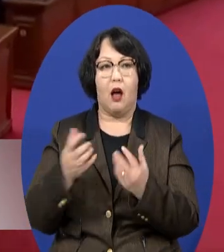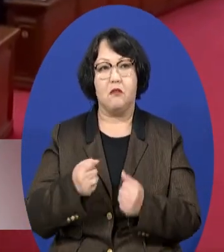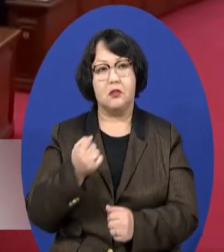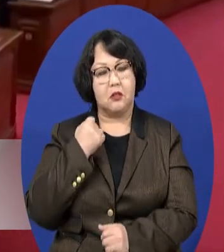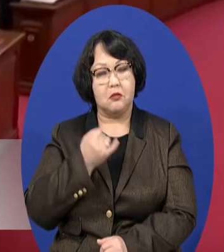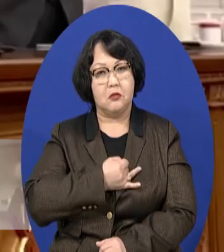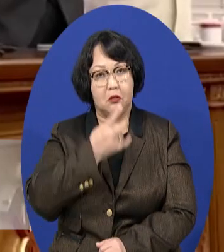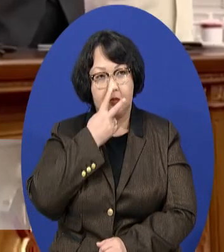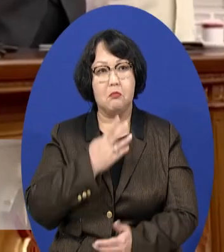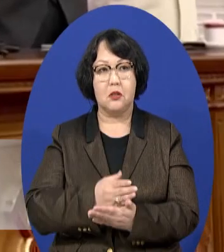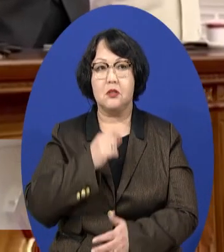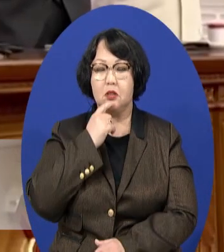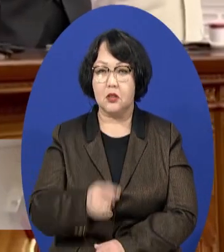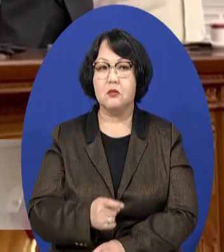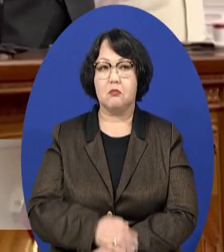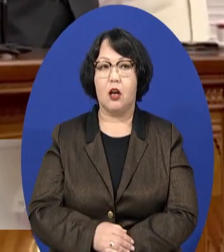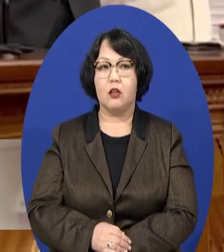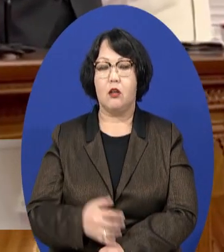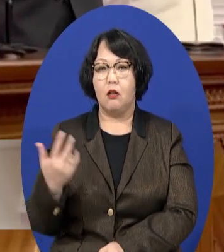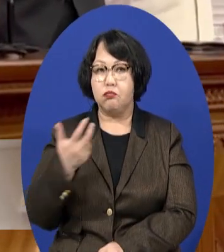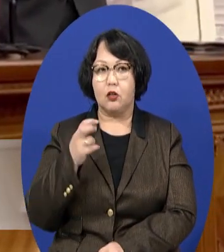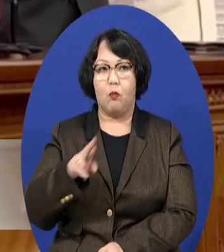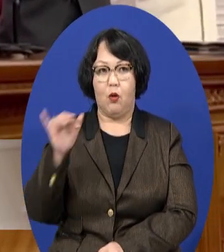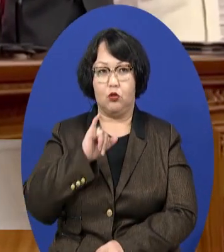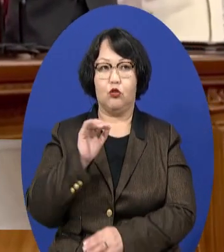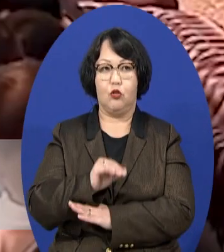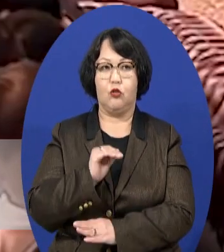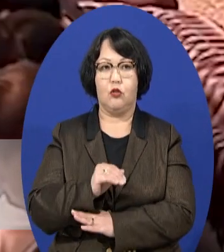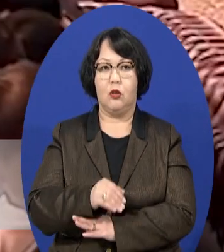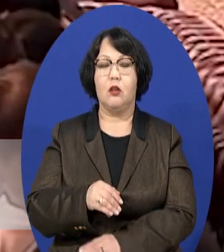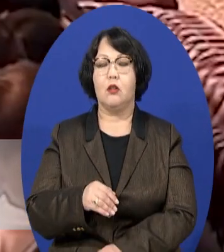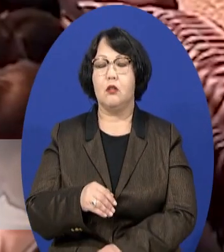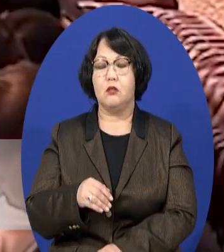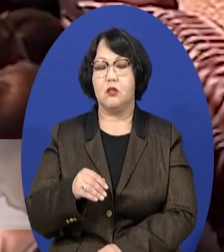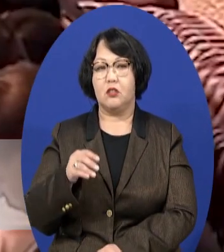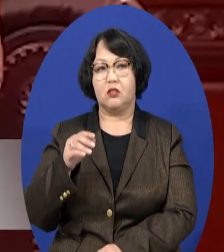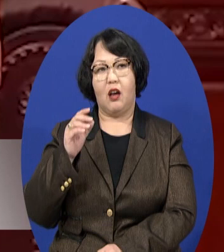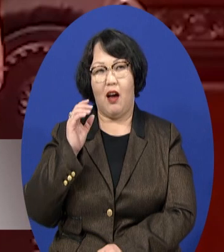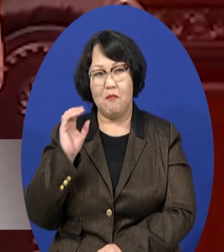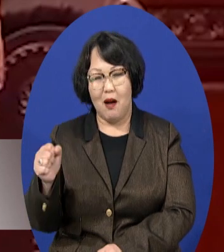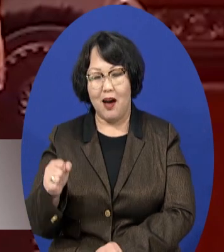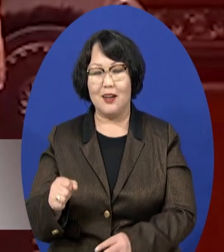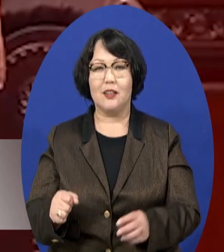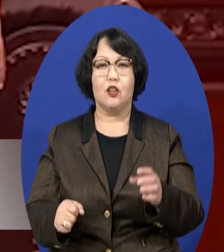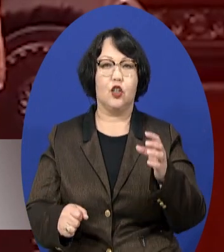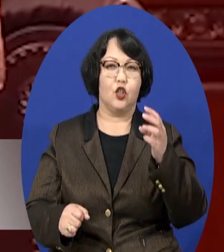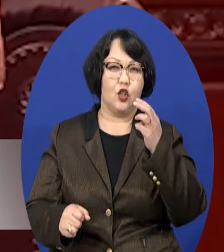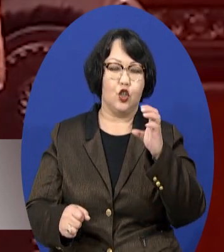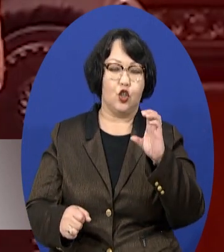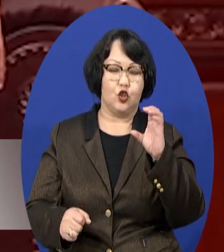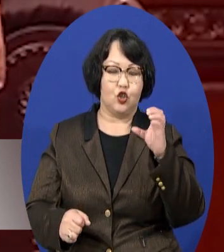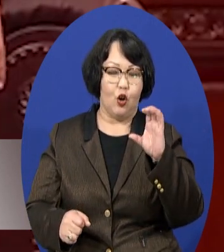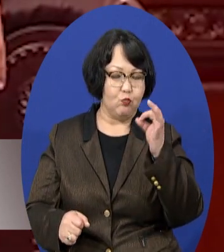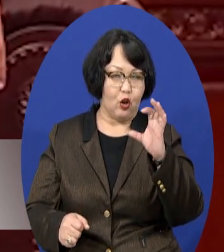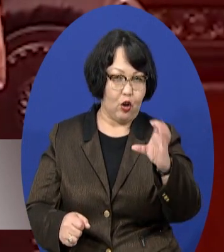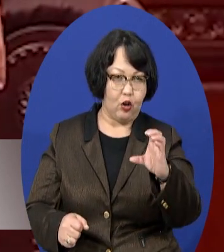байгаагаа илэрхийлжээ. Энэхүү уулзалтанд Японыг төлөөлөн оролцсон Фанакоши, Вашингтон, Сөүл болон Токиогийн хамтын ажиллагаа